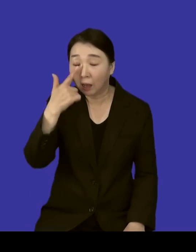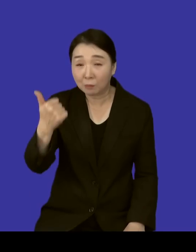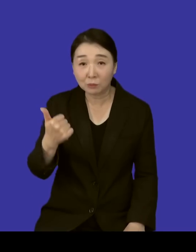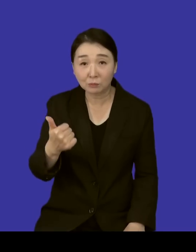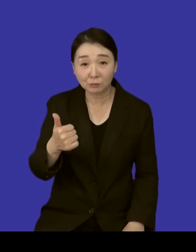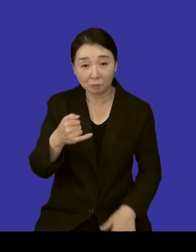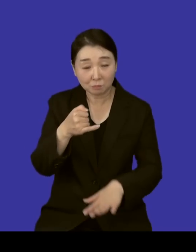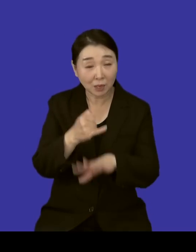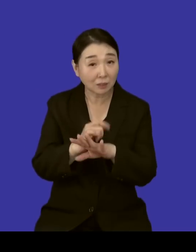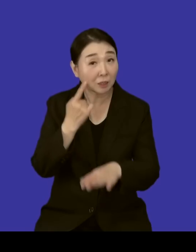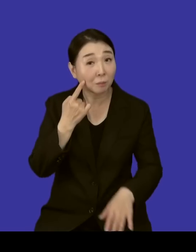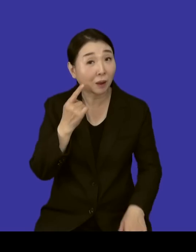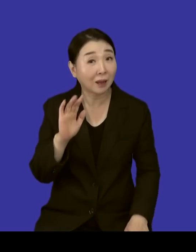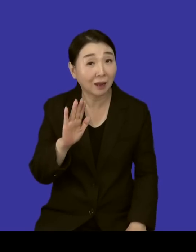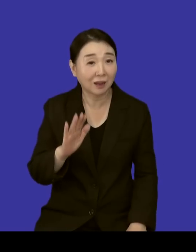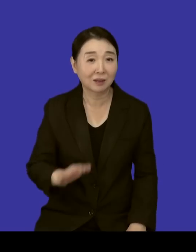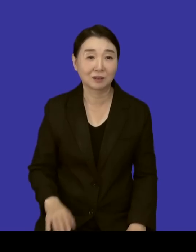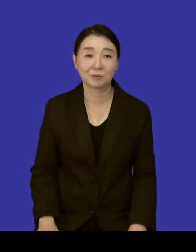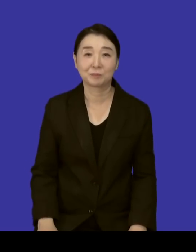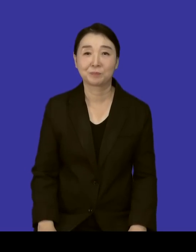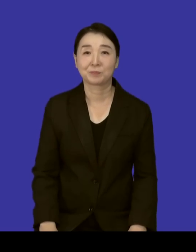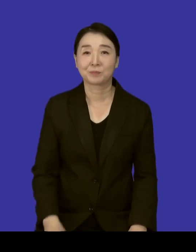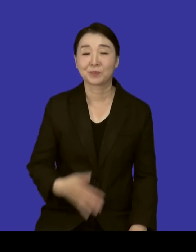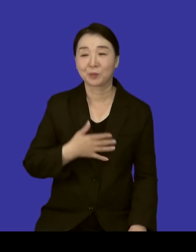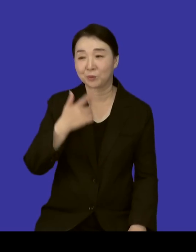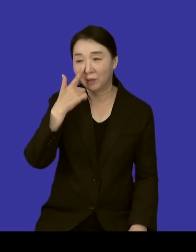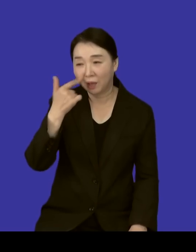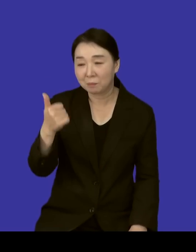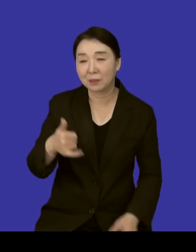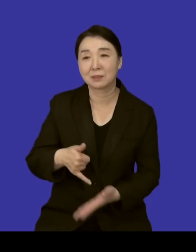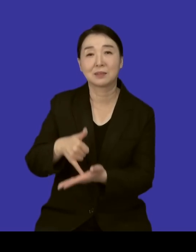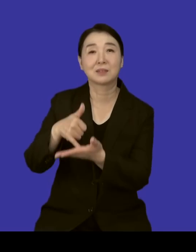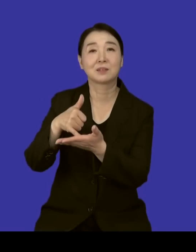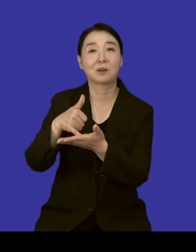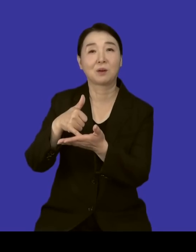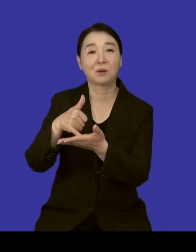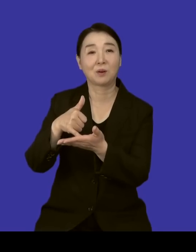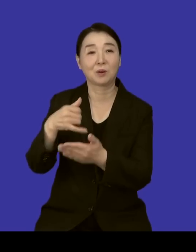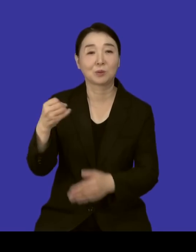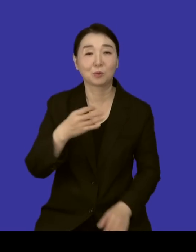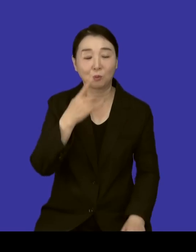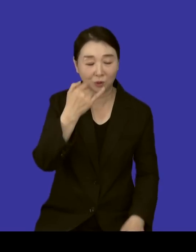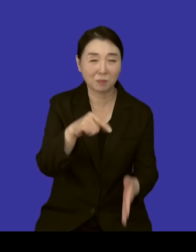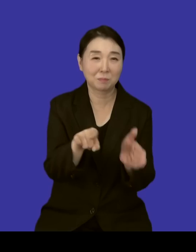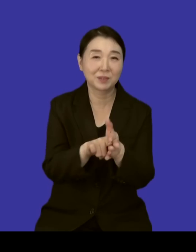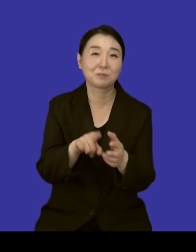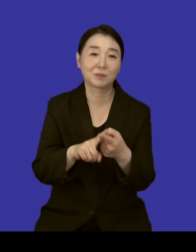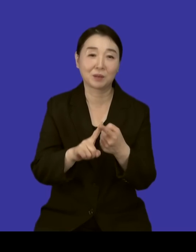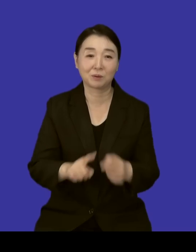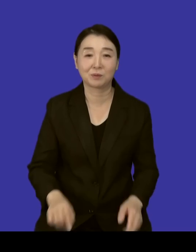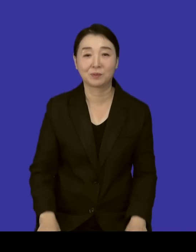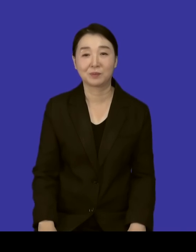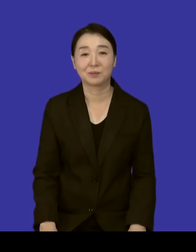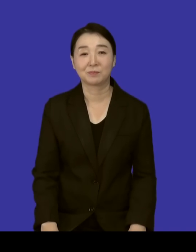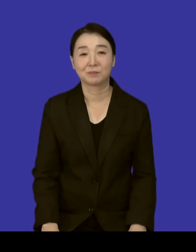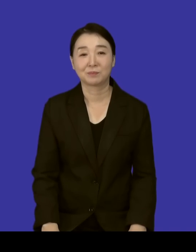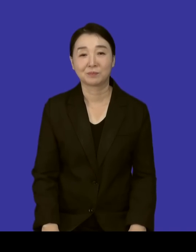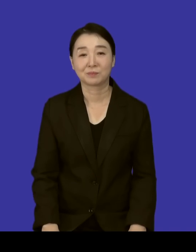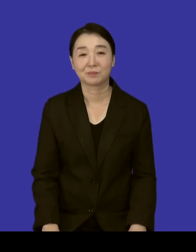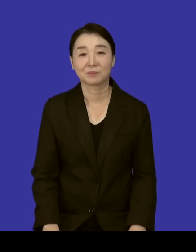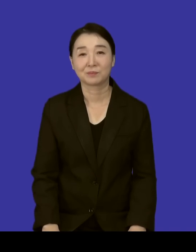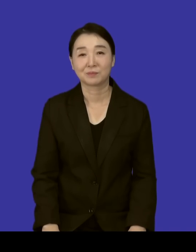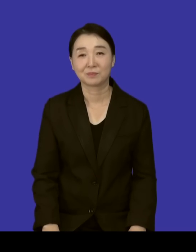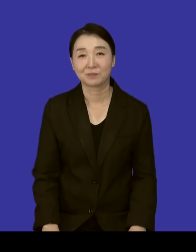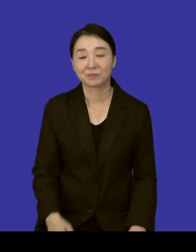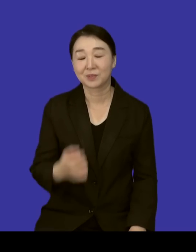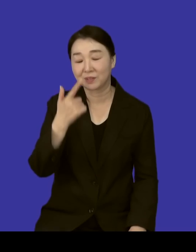막내딸 안 이뻐하지 않았어요? 아유, 우리 아버지는 성품으로, 우리 엄마는 믿음으로. 성품이 너무 아주 그냥